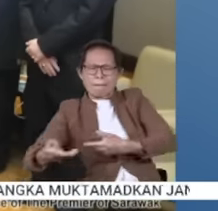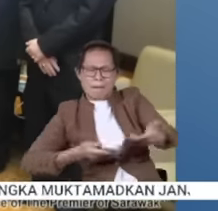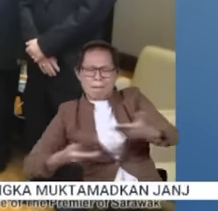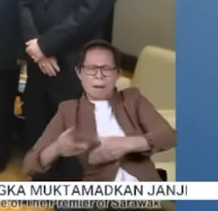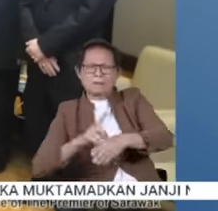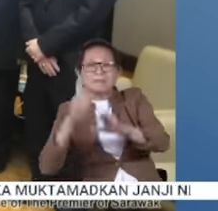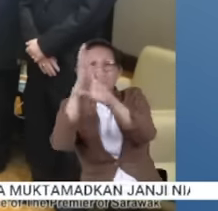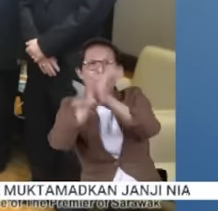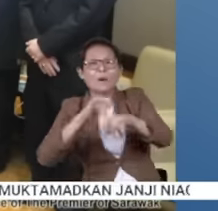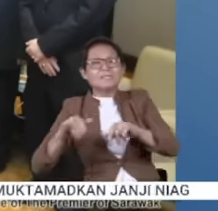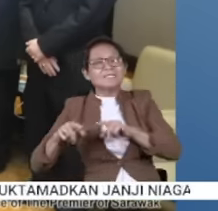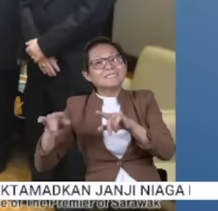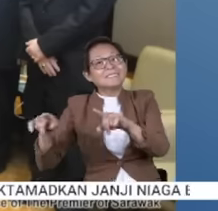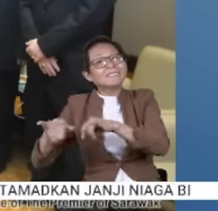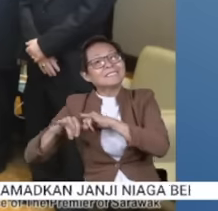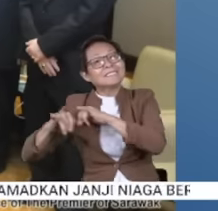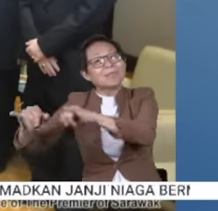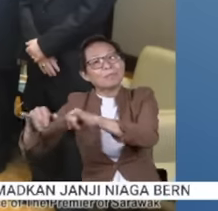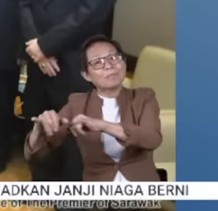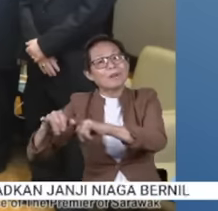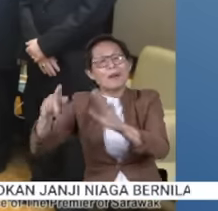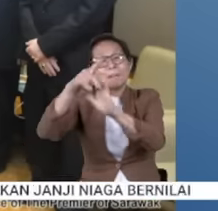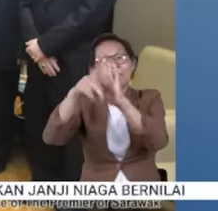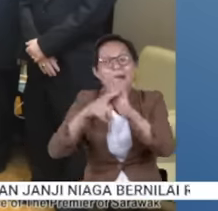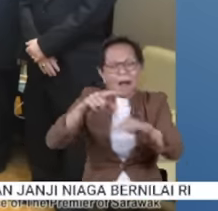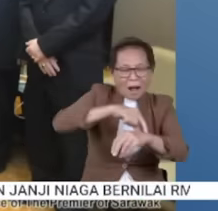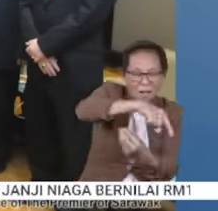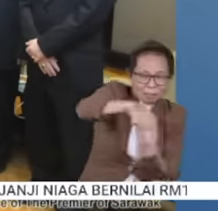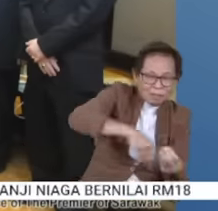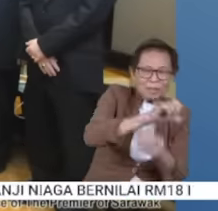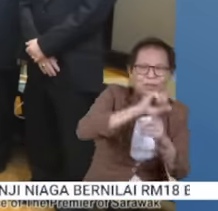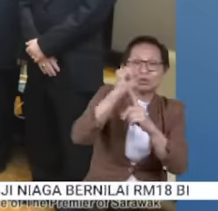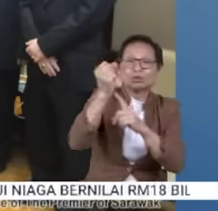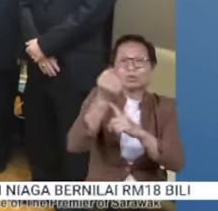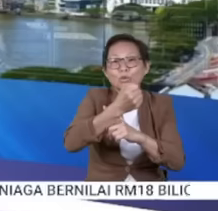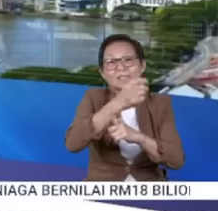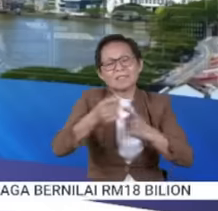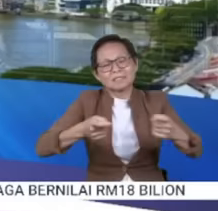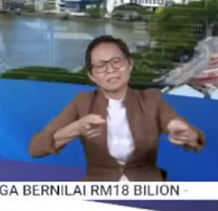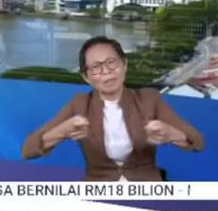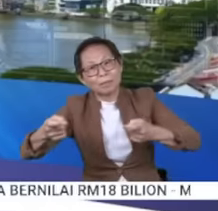Sarawak sejajar dengan prinsip alam sekitar sosial dan takbir